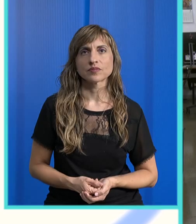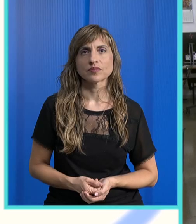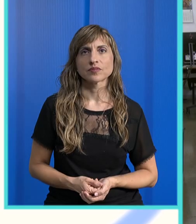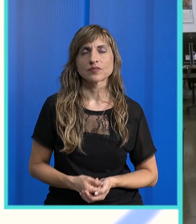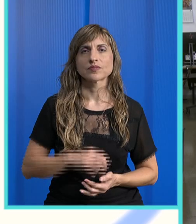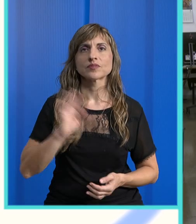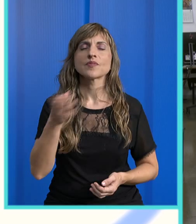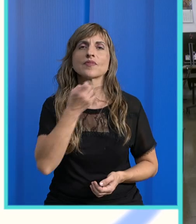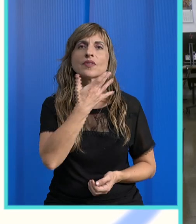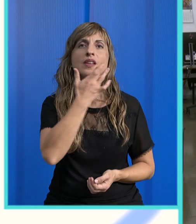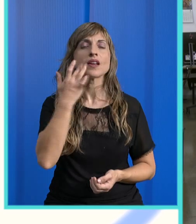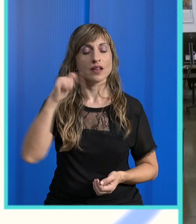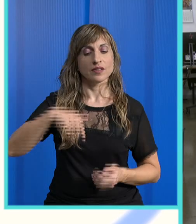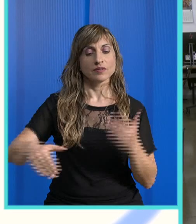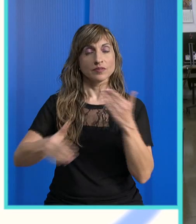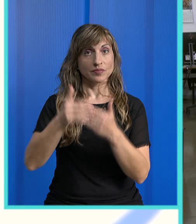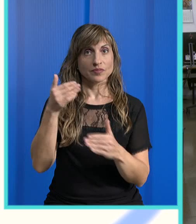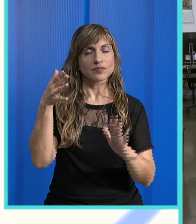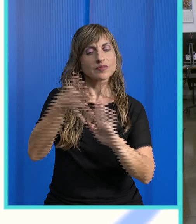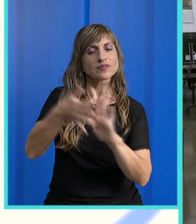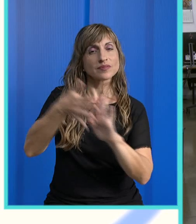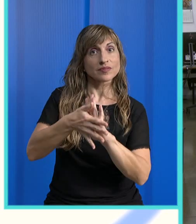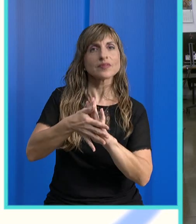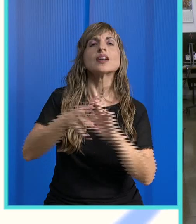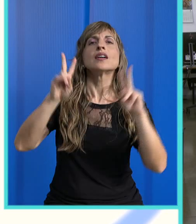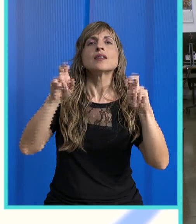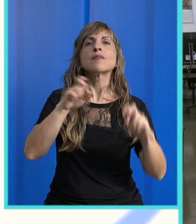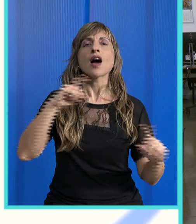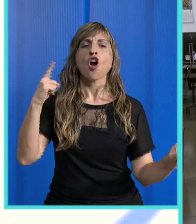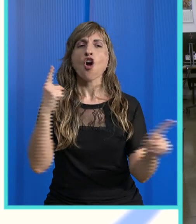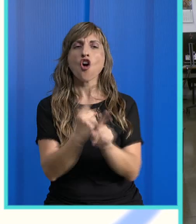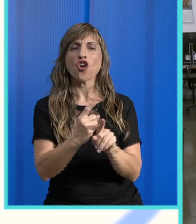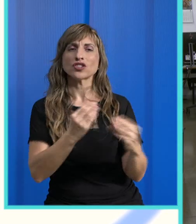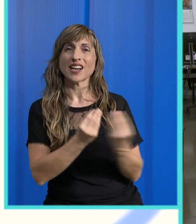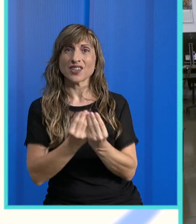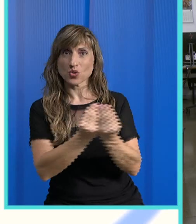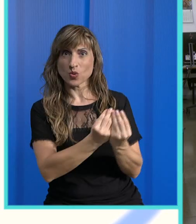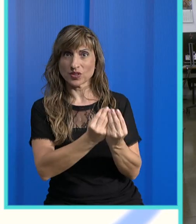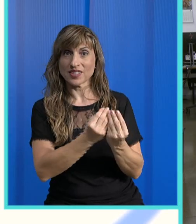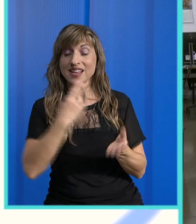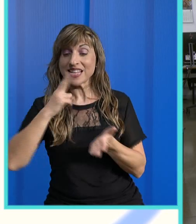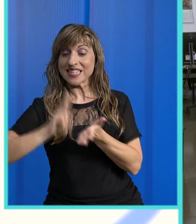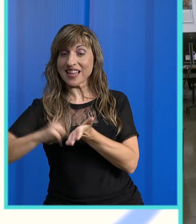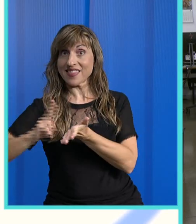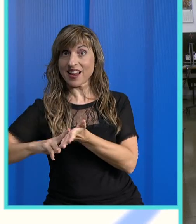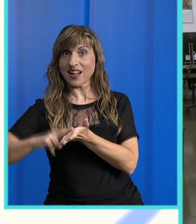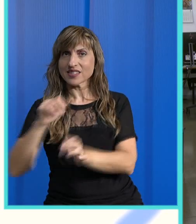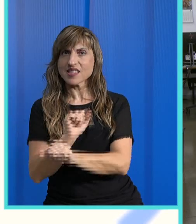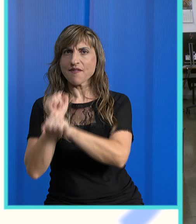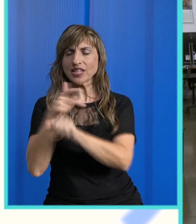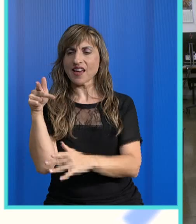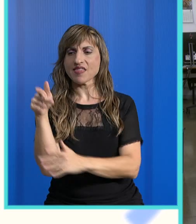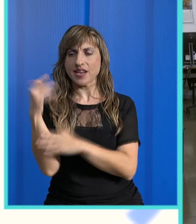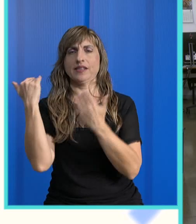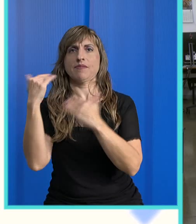Hola, bona tarda. Avui comencem amb la reacció unànima en contra de Junts dels diferents sindicats en defensa del dret a l'habitatge.